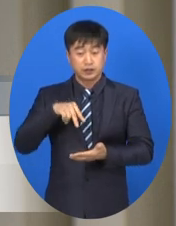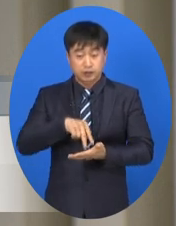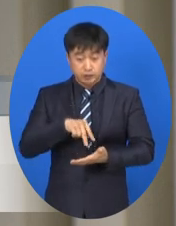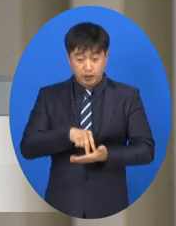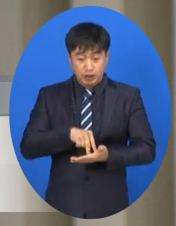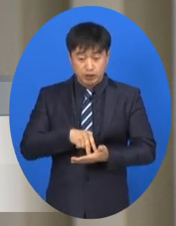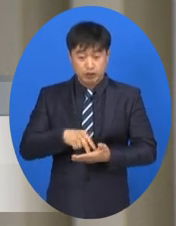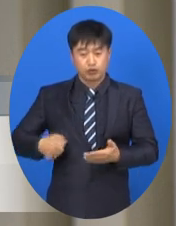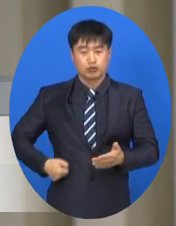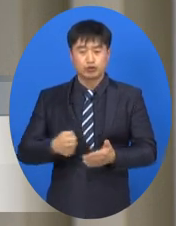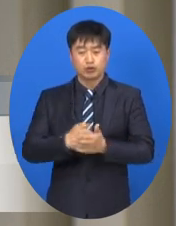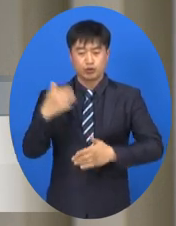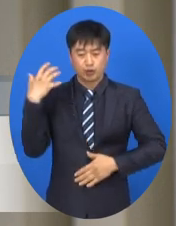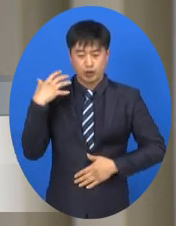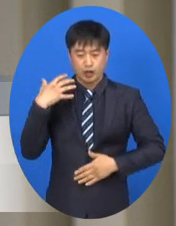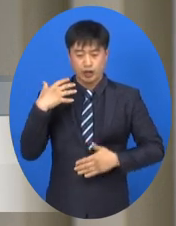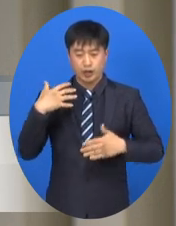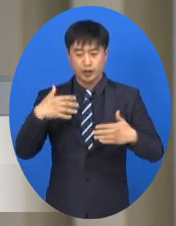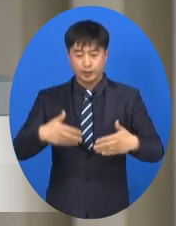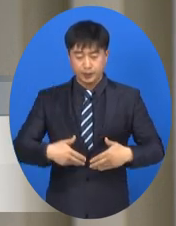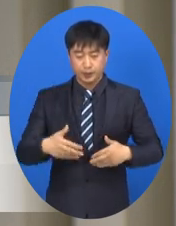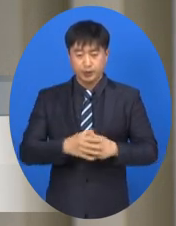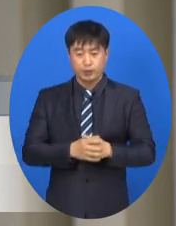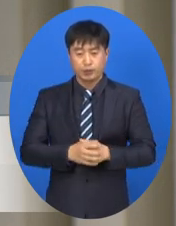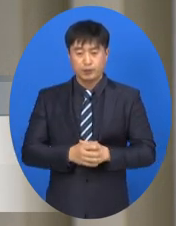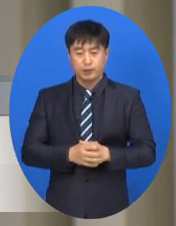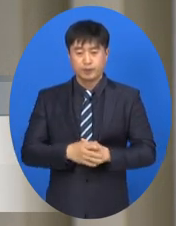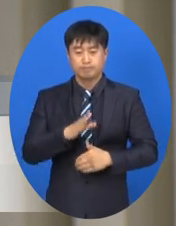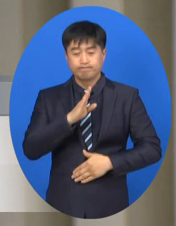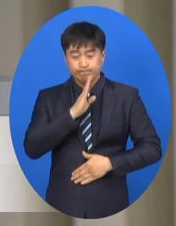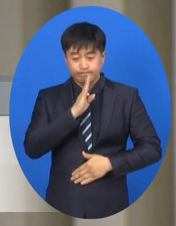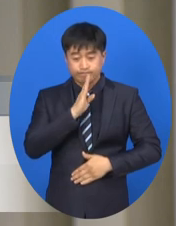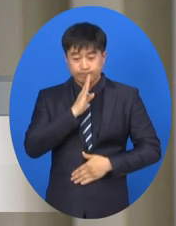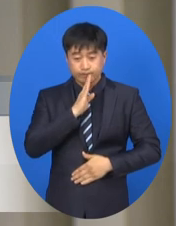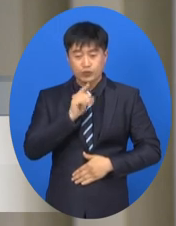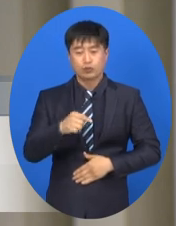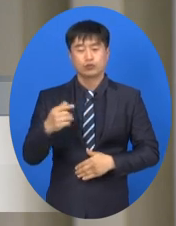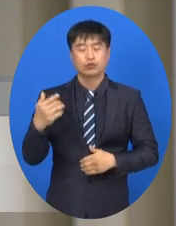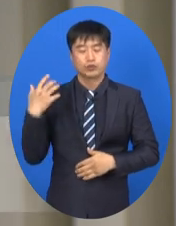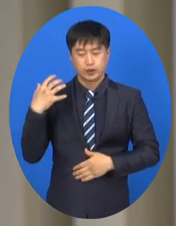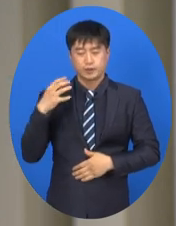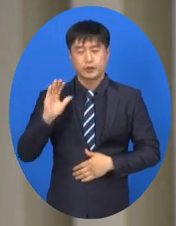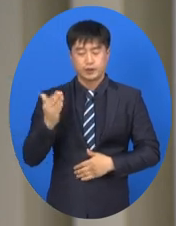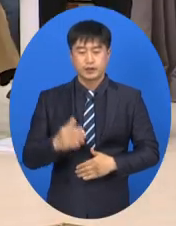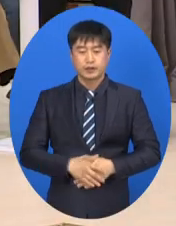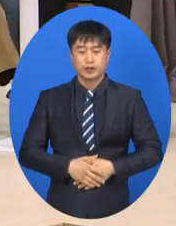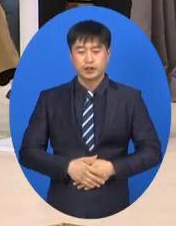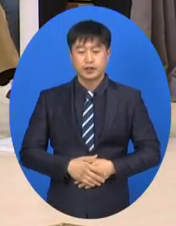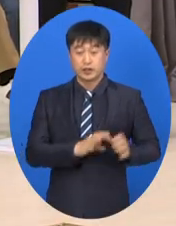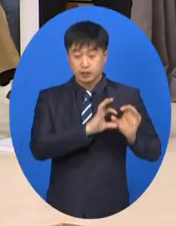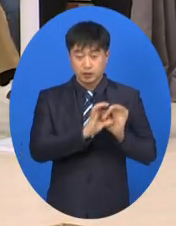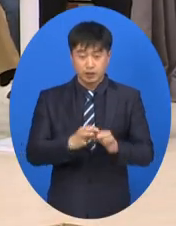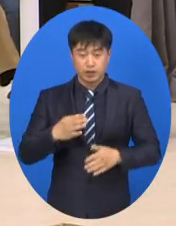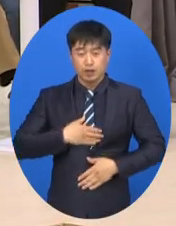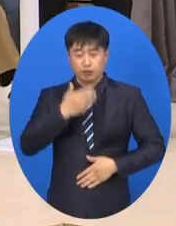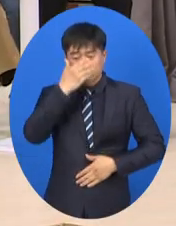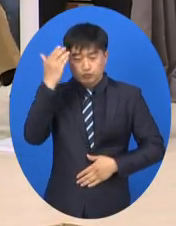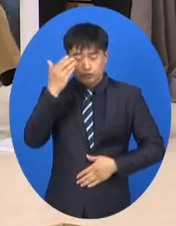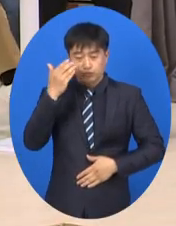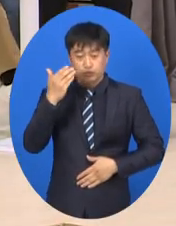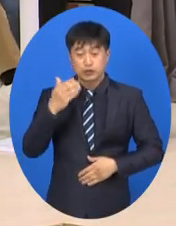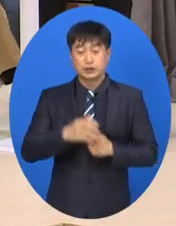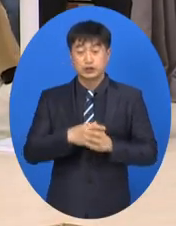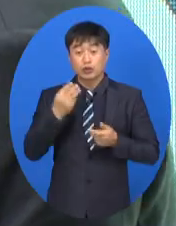결정하는 데 역할을 해야 하고 또 당연히 여러분이 기여를 해야 됩니다. 이어서 내가